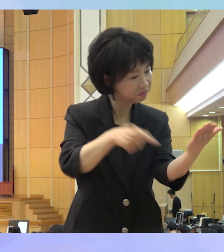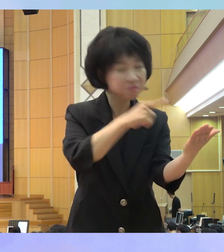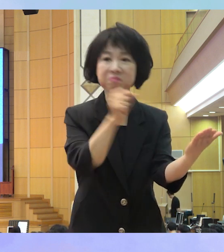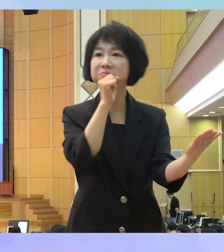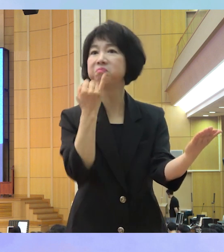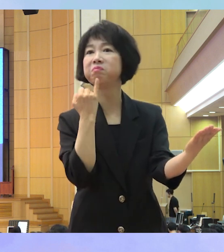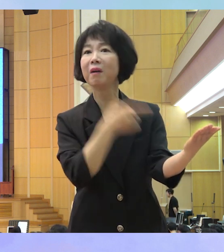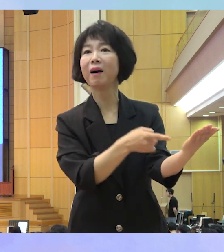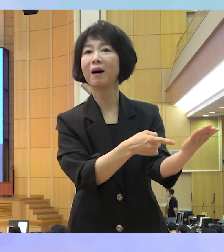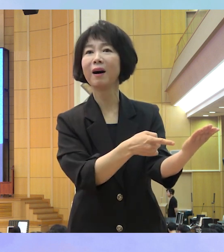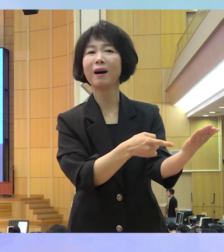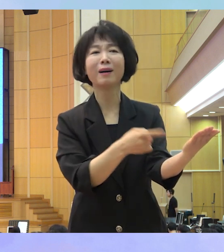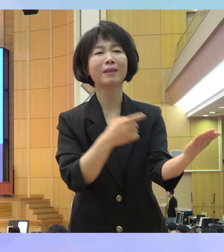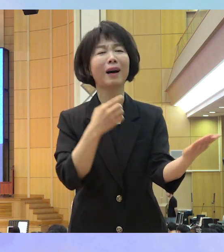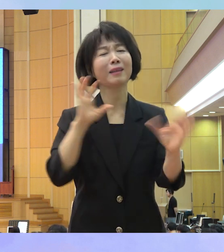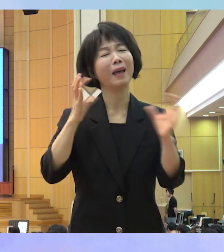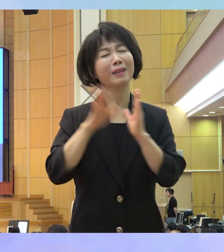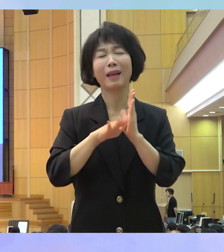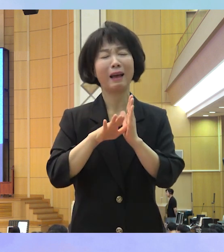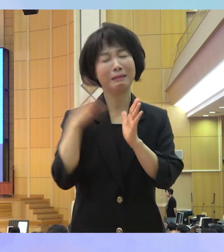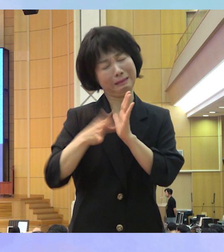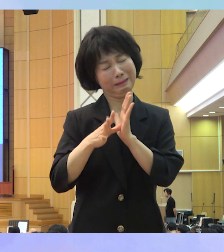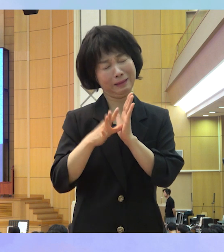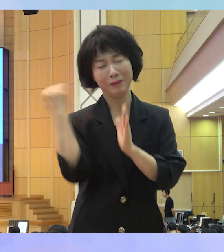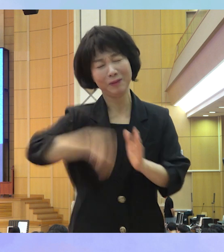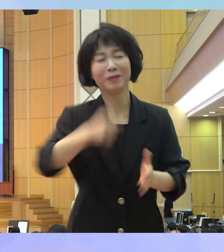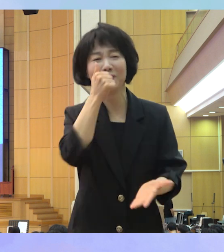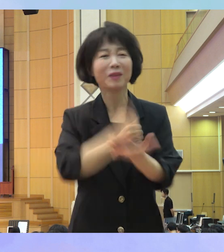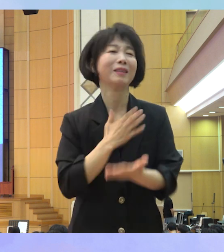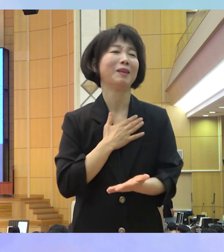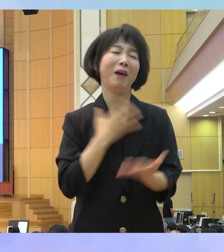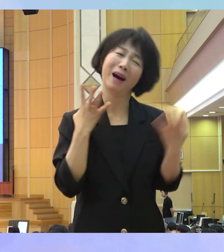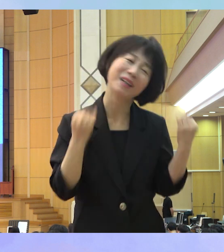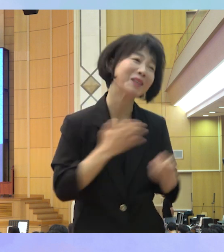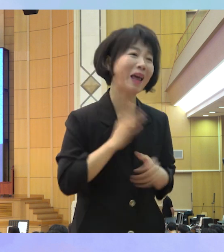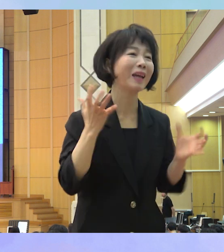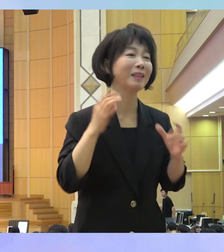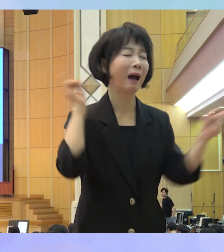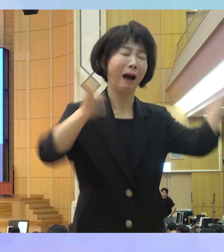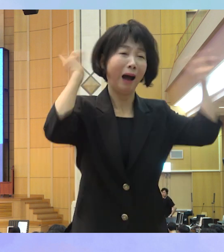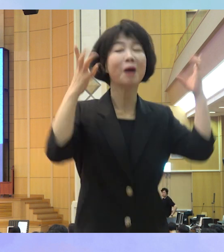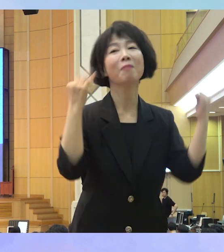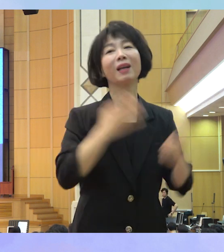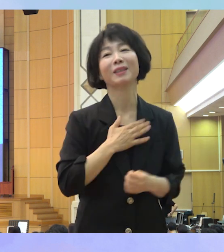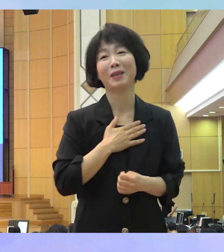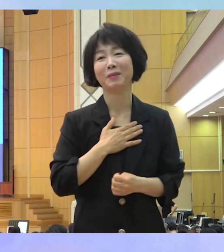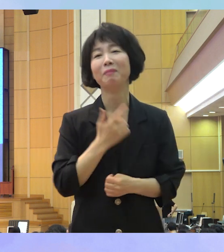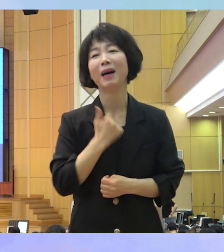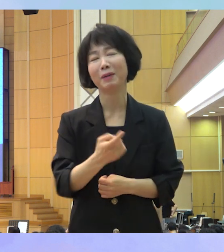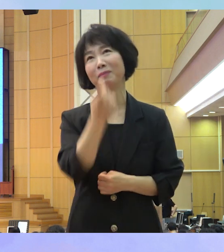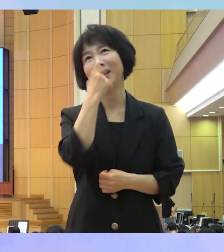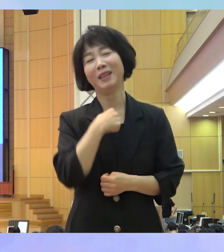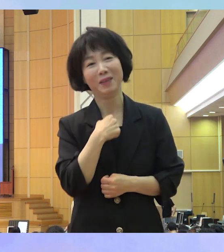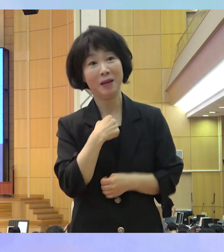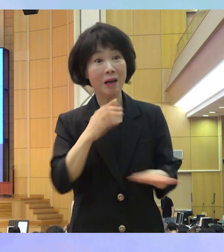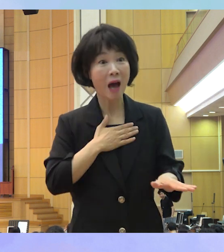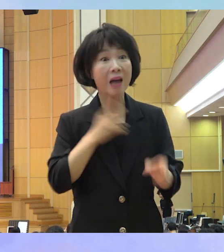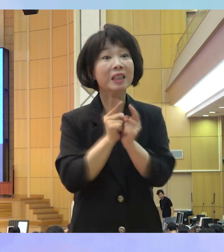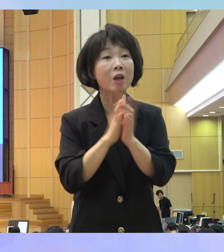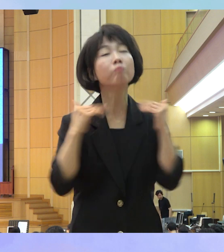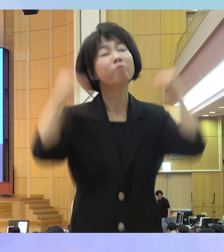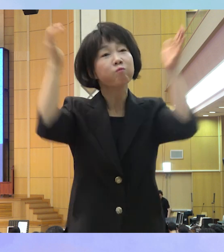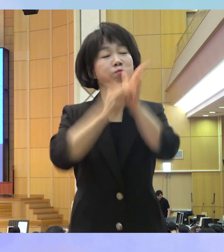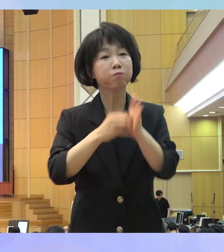그래서 어렸을 때 참 괴짜였죠. 저도 뭐 그 정도로 고생 안 하나 보네 하는데, 제가 아이를 낳아서